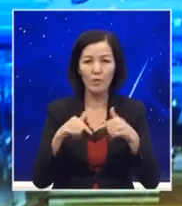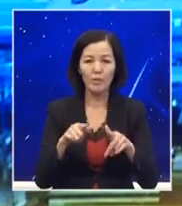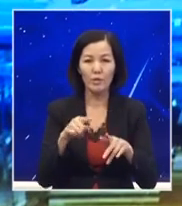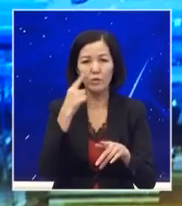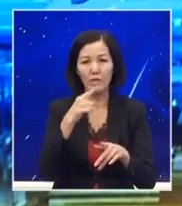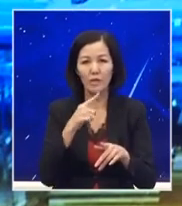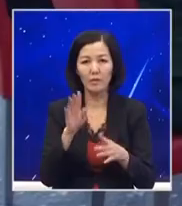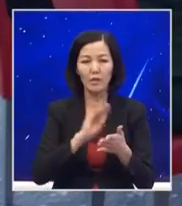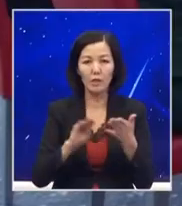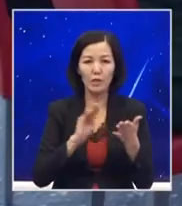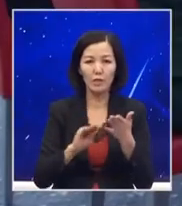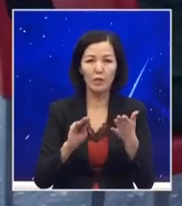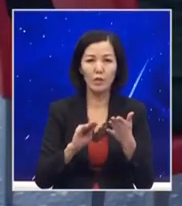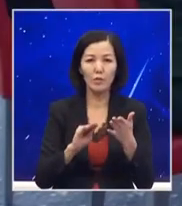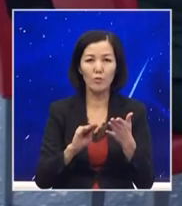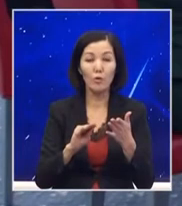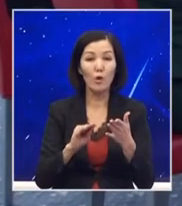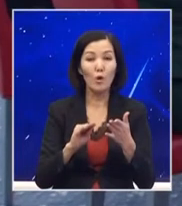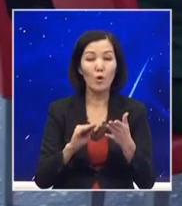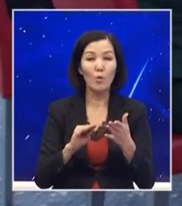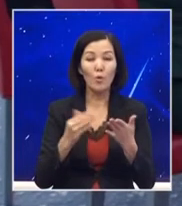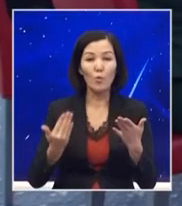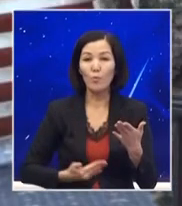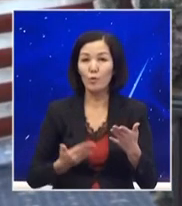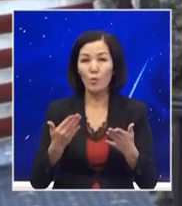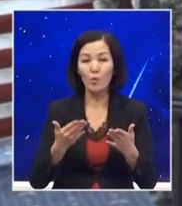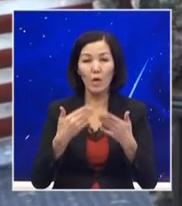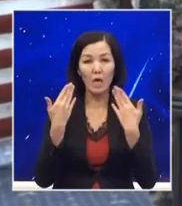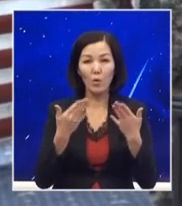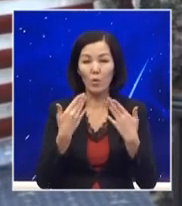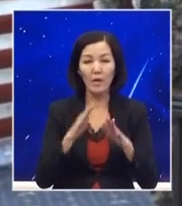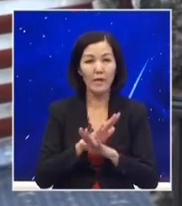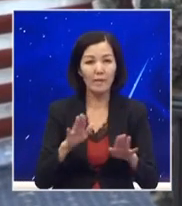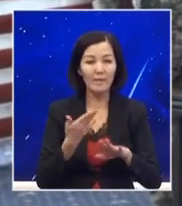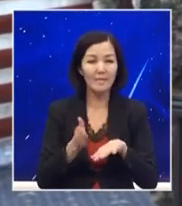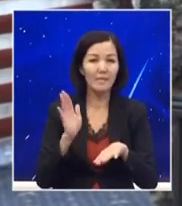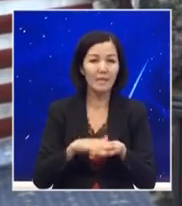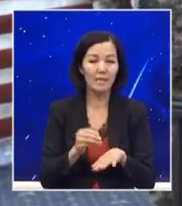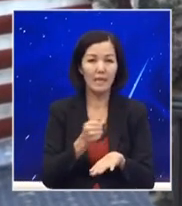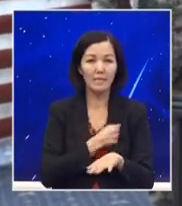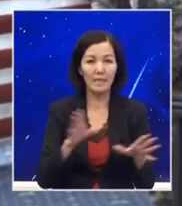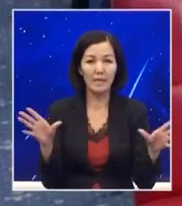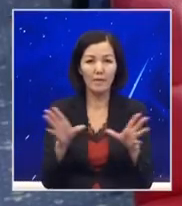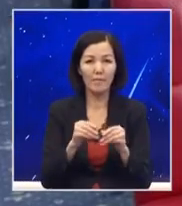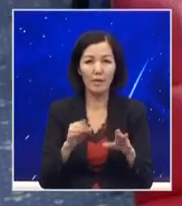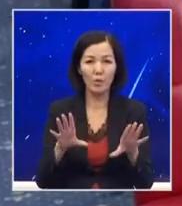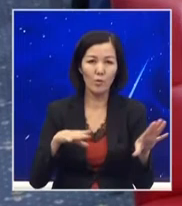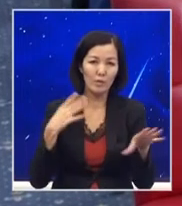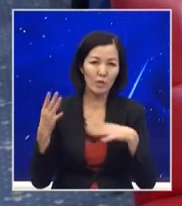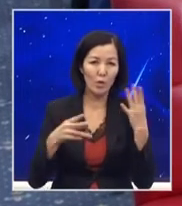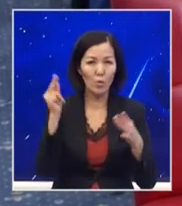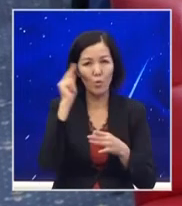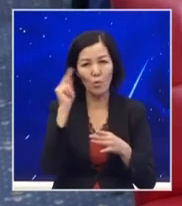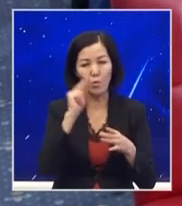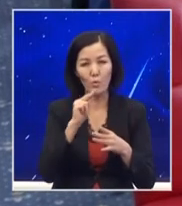марапатталды. Ұйымдастырушылардың айтуынша, тілшілік өмір оңай емес. Әскерилермен бірге ыстық суықта оқу жаттығуды көрсетіп хабар